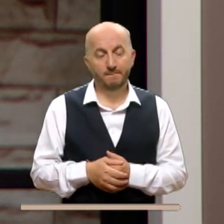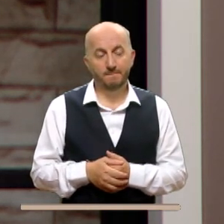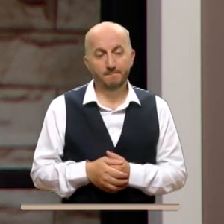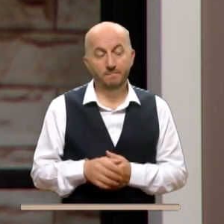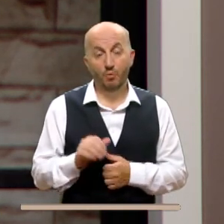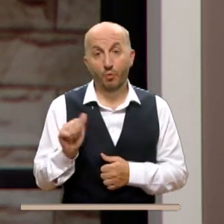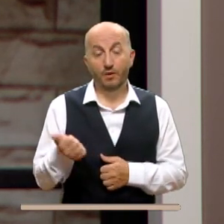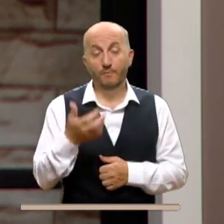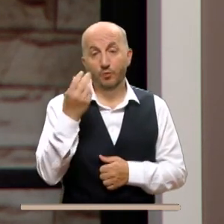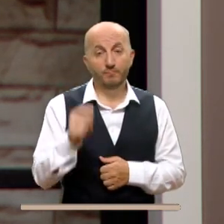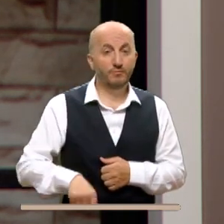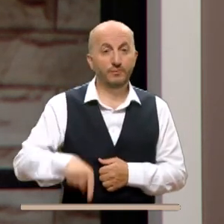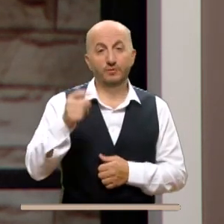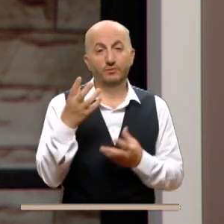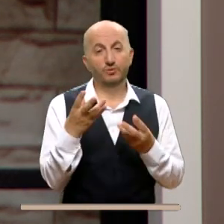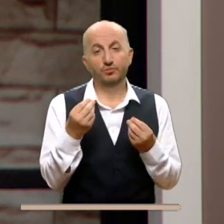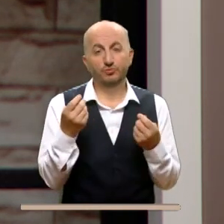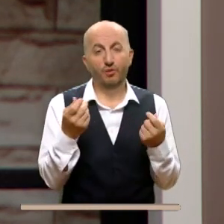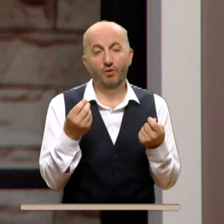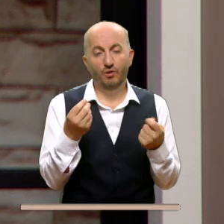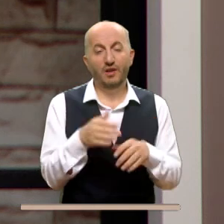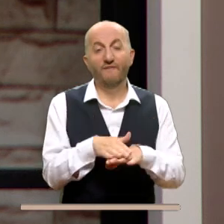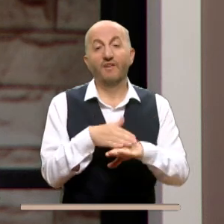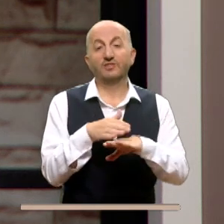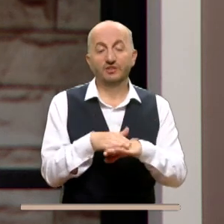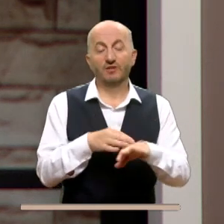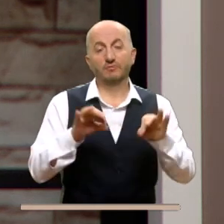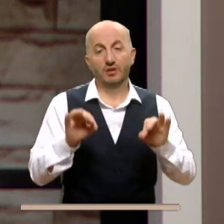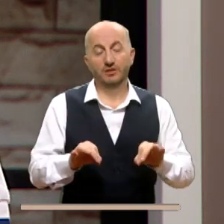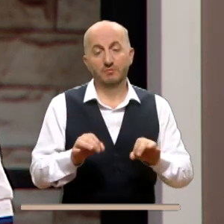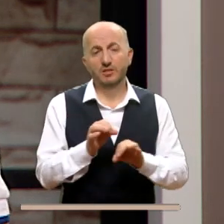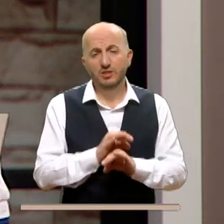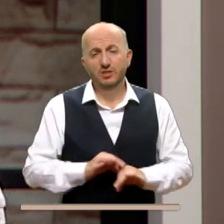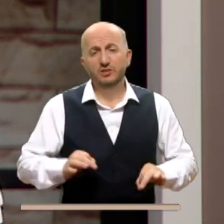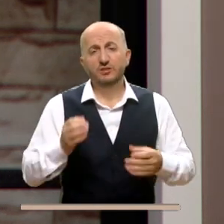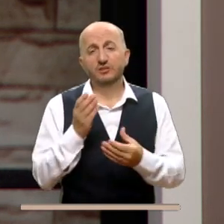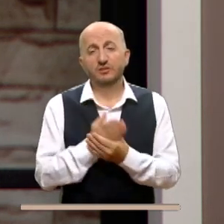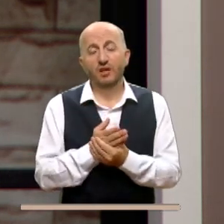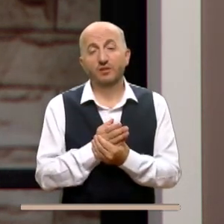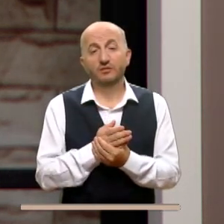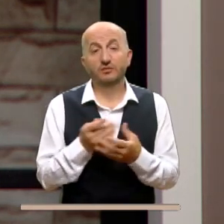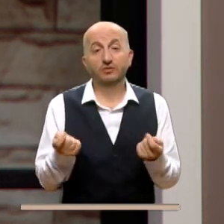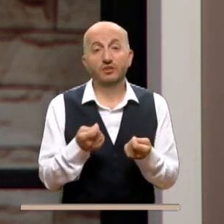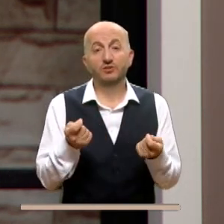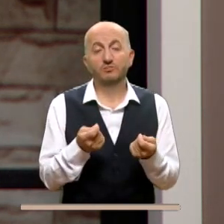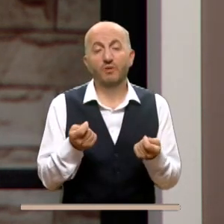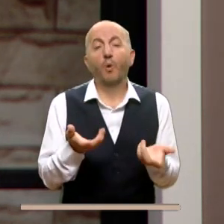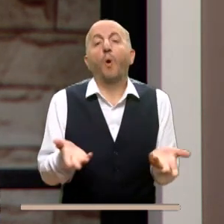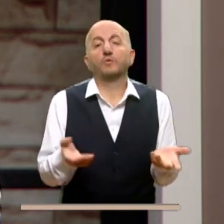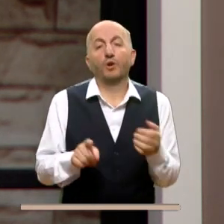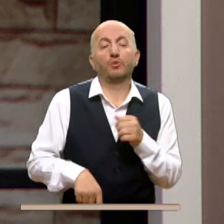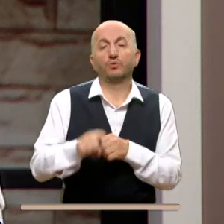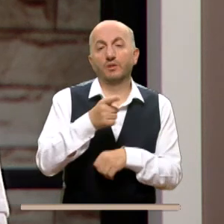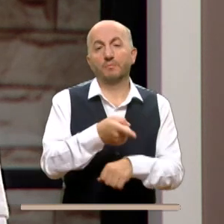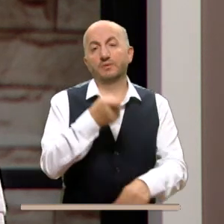olan bir günde çok fazla yüklemek, yavaş yavaş başlamak işte. Mesela hani hiç ders çalışma disiplini yoksa mesela günde bir saat